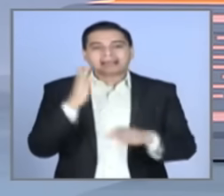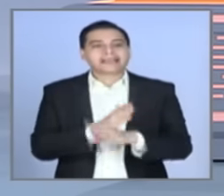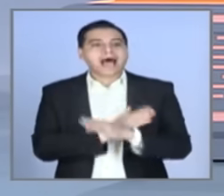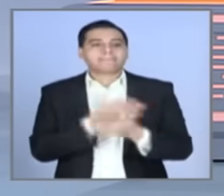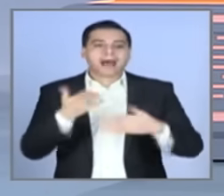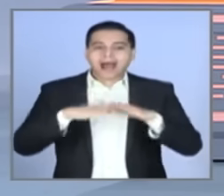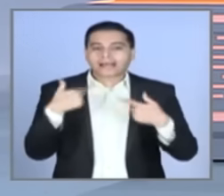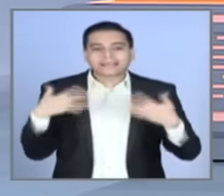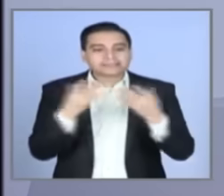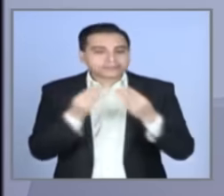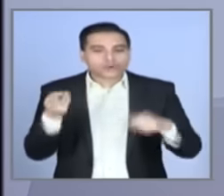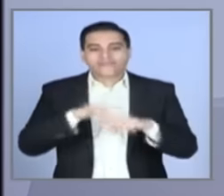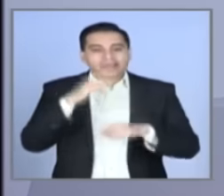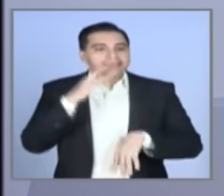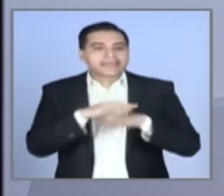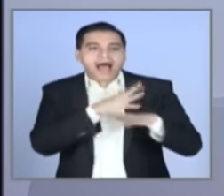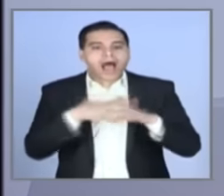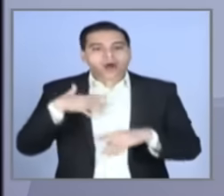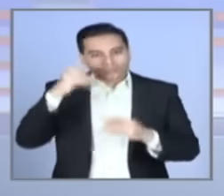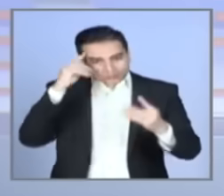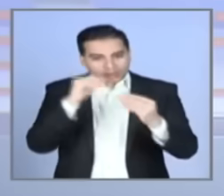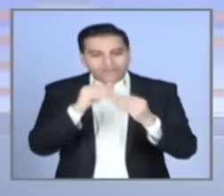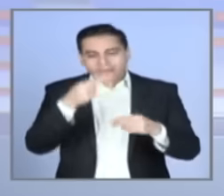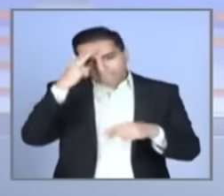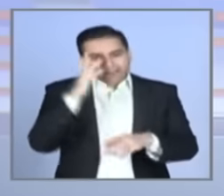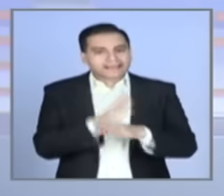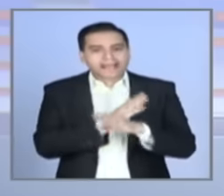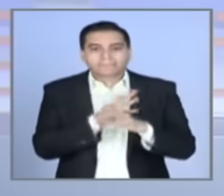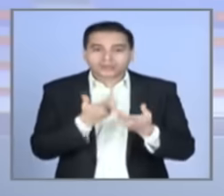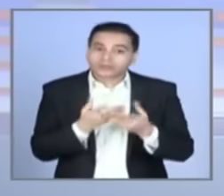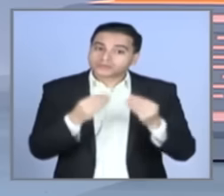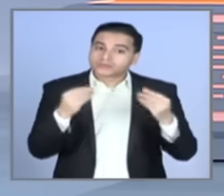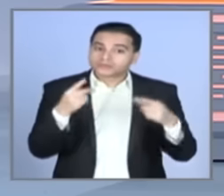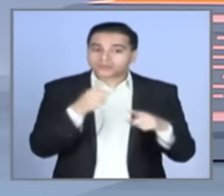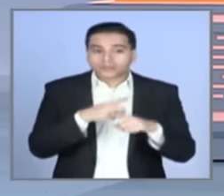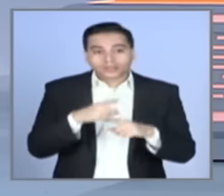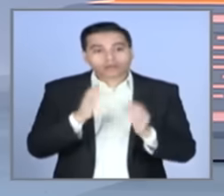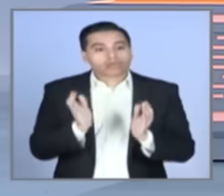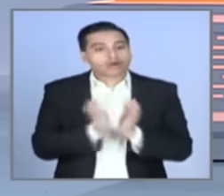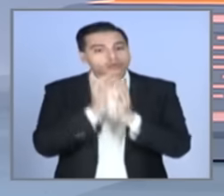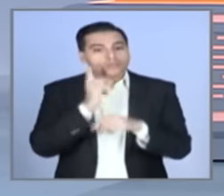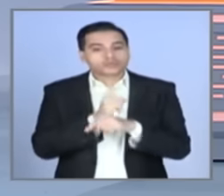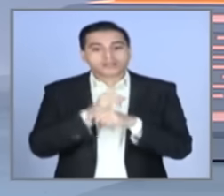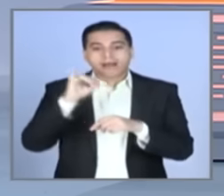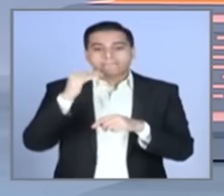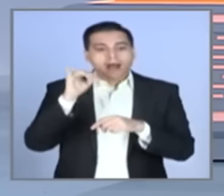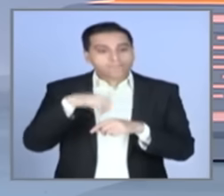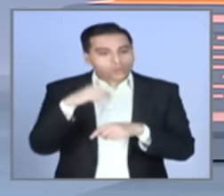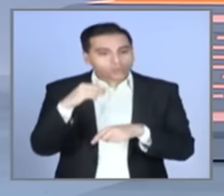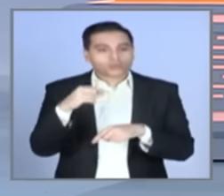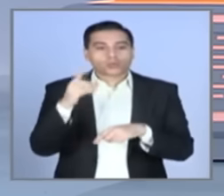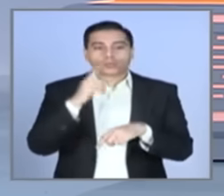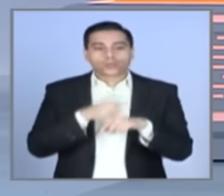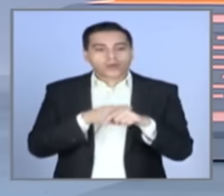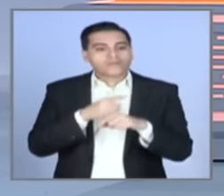قوي قوي، وناس يعني حاجه عايزين نعمل لهم اي شيء. مين اللي تعب وراكم؟ يا نهار ابيض، هيئه التضامن، استاذ محمود، استاذ لا